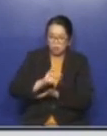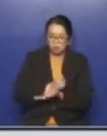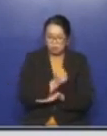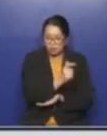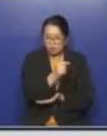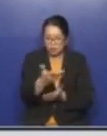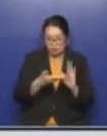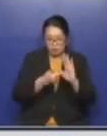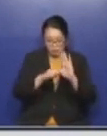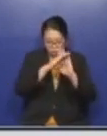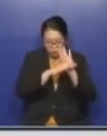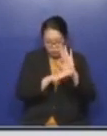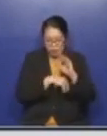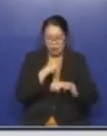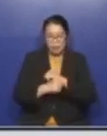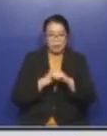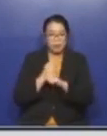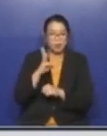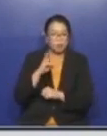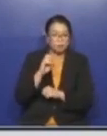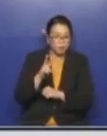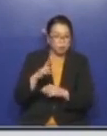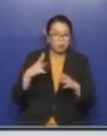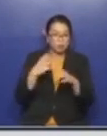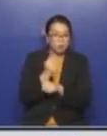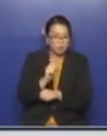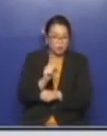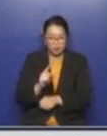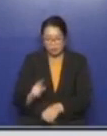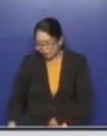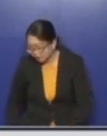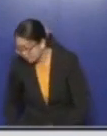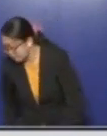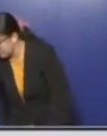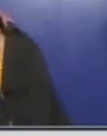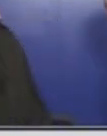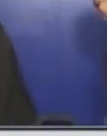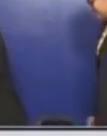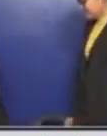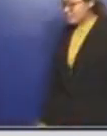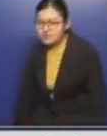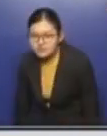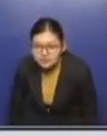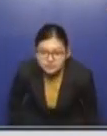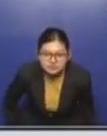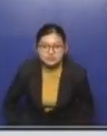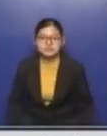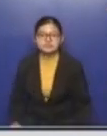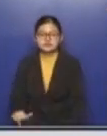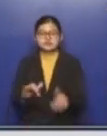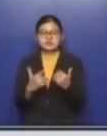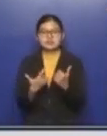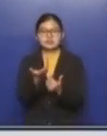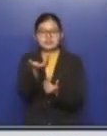ลักษณะงานปี62นี่ผมยังรับท่านไม่ได้นะอันนี้คือท่านต้องรับฟังผ